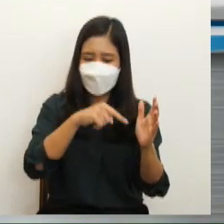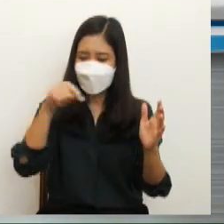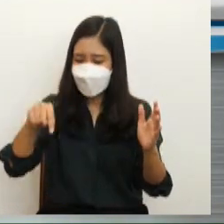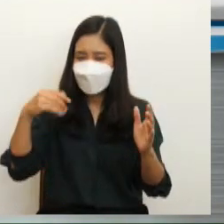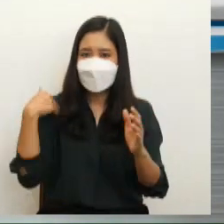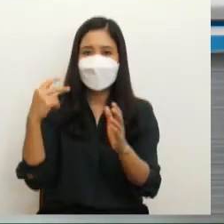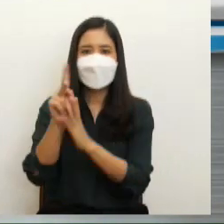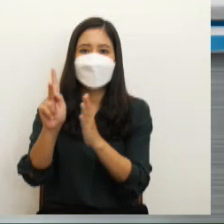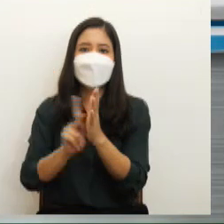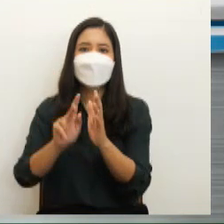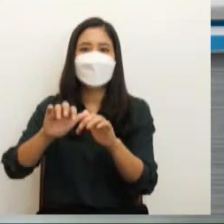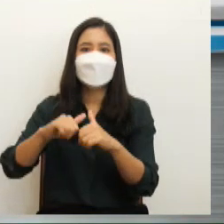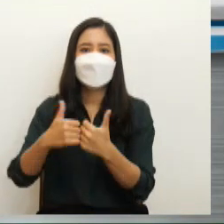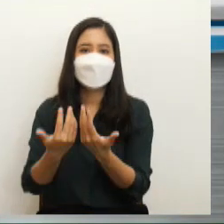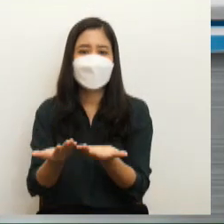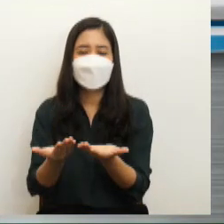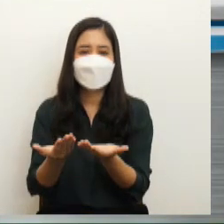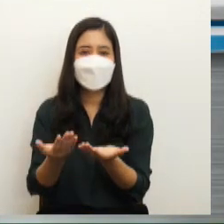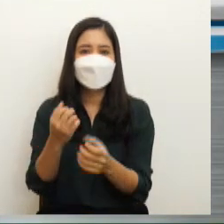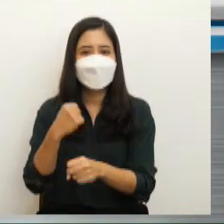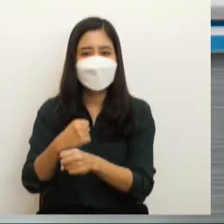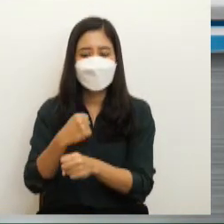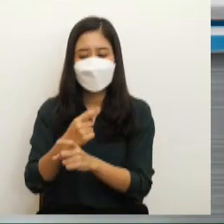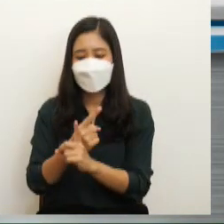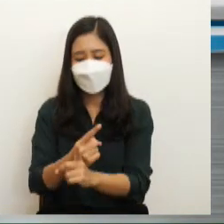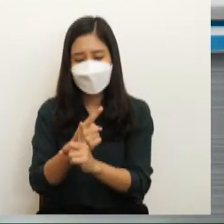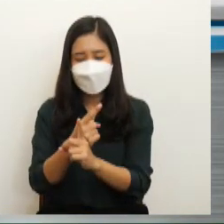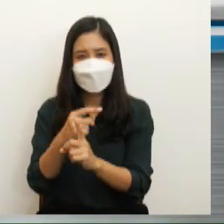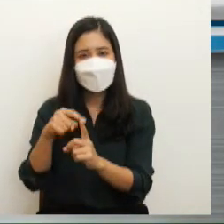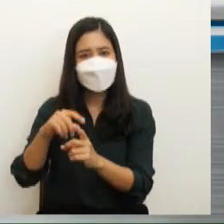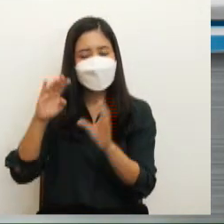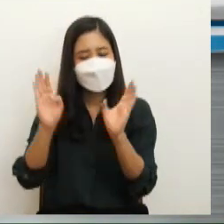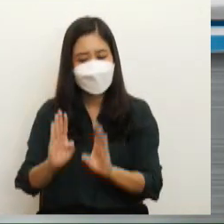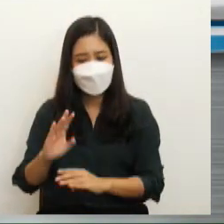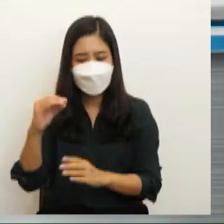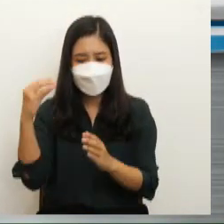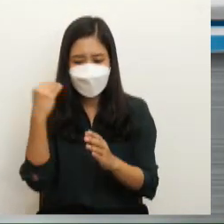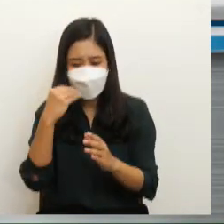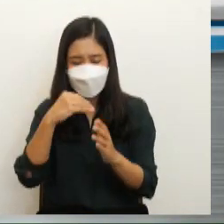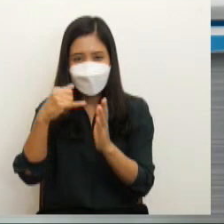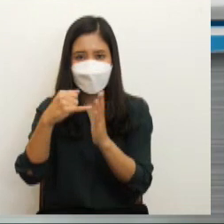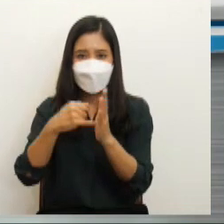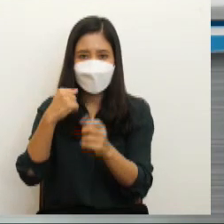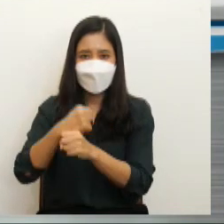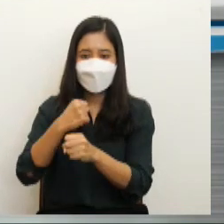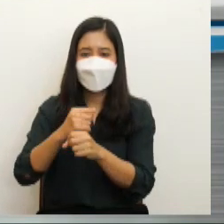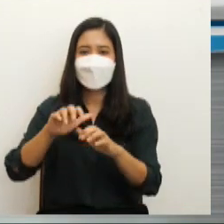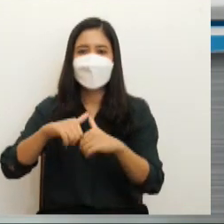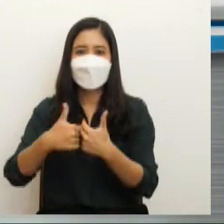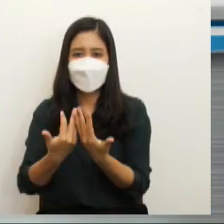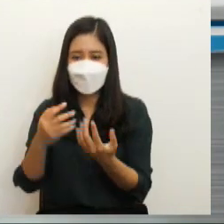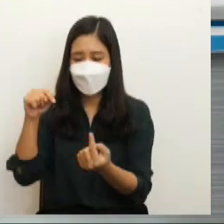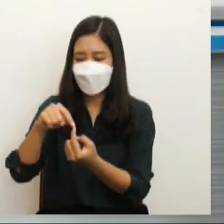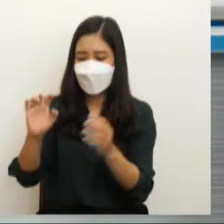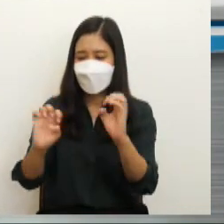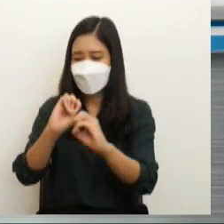ไรบ้างต้องดำเนินการอย่างไรหรือทุกจังหวัดต้องดำเนินการอย่างไรเพื่อความปลอดภัยในการ